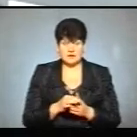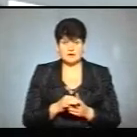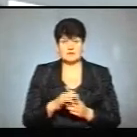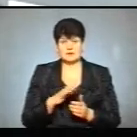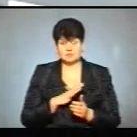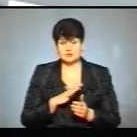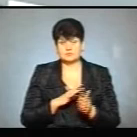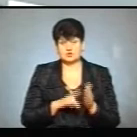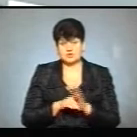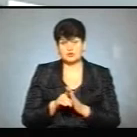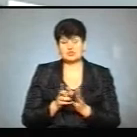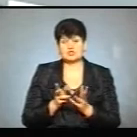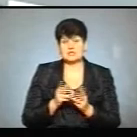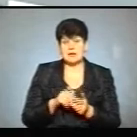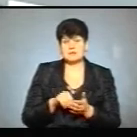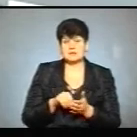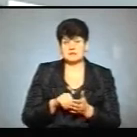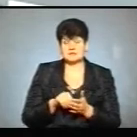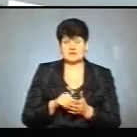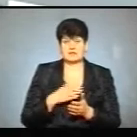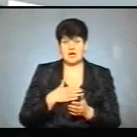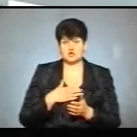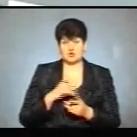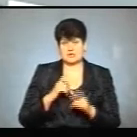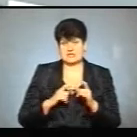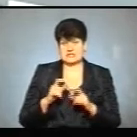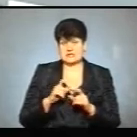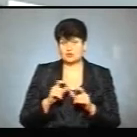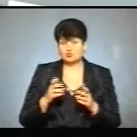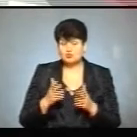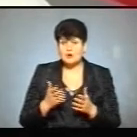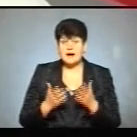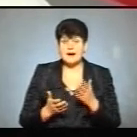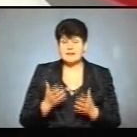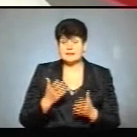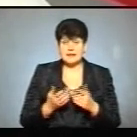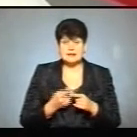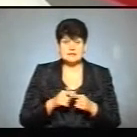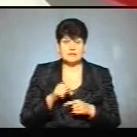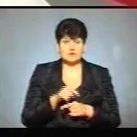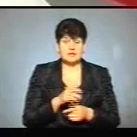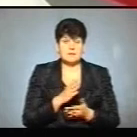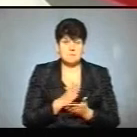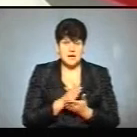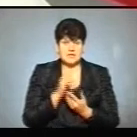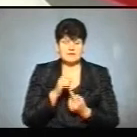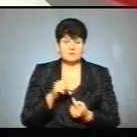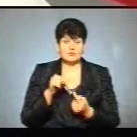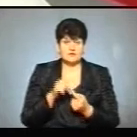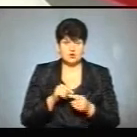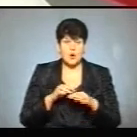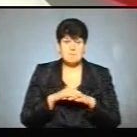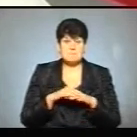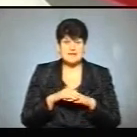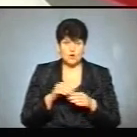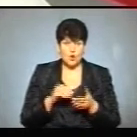числа представників нашого інституту, але це вони мали відповідну методику, і вони за тою